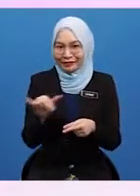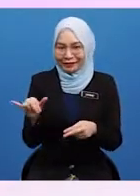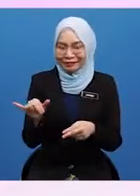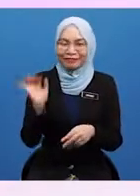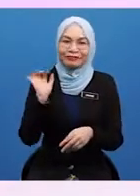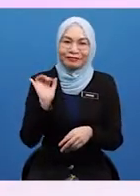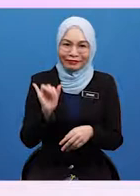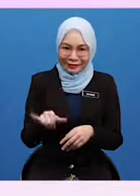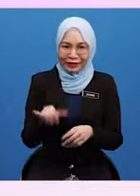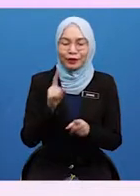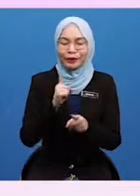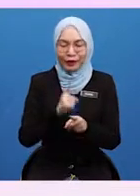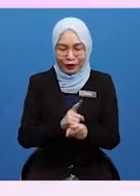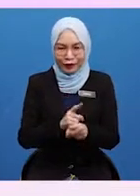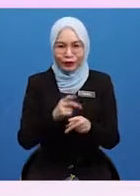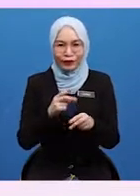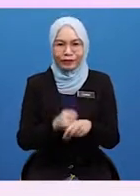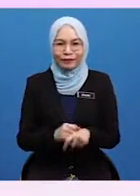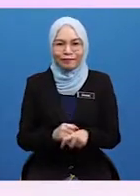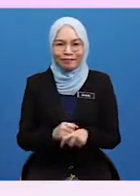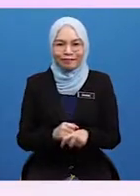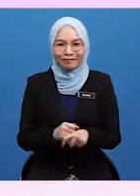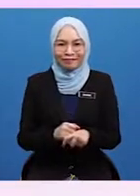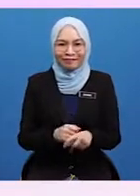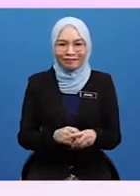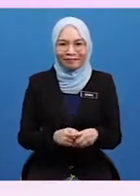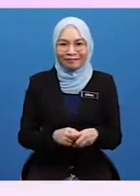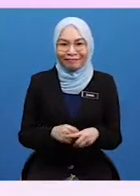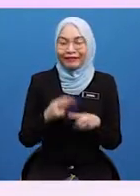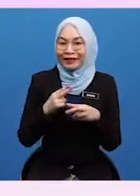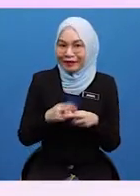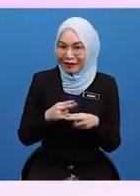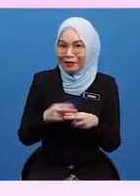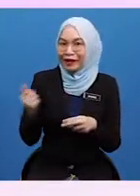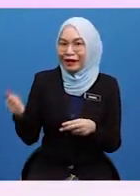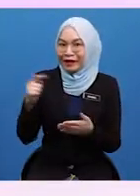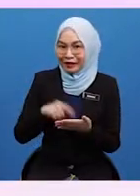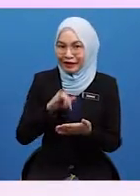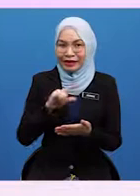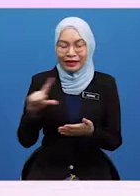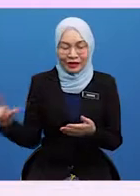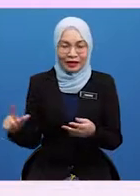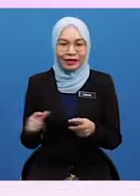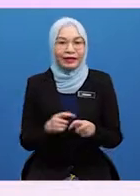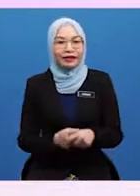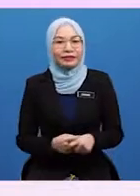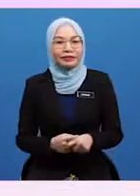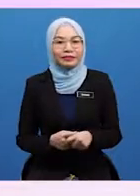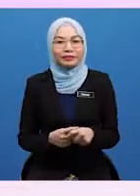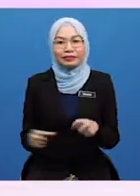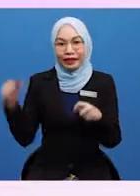hahaha betul pandainya murid-murid semua nama alat ini ialah dailigro